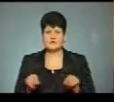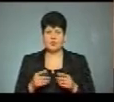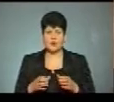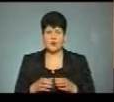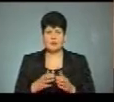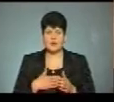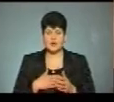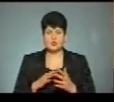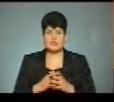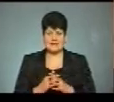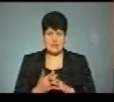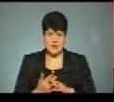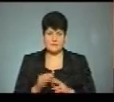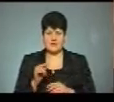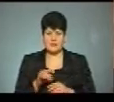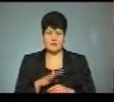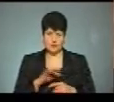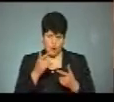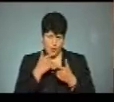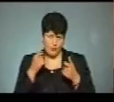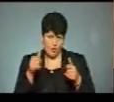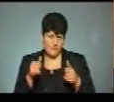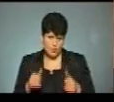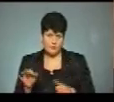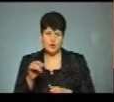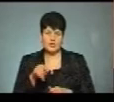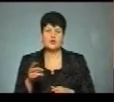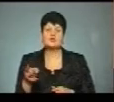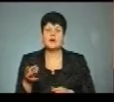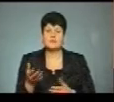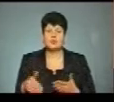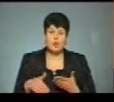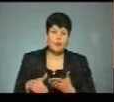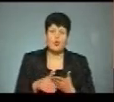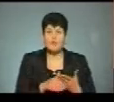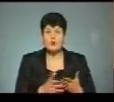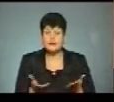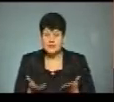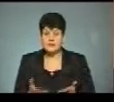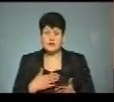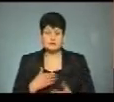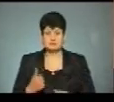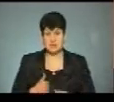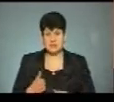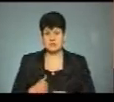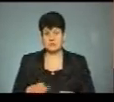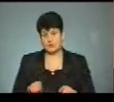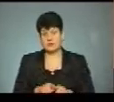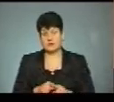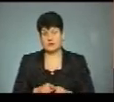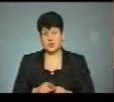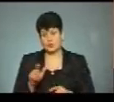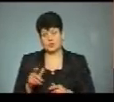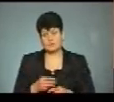нашого села, і там було повідомлення про те, що потрібно допомогти нашим бійцям. І так от через репост